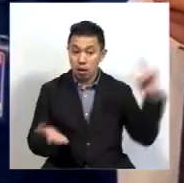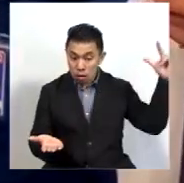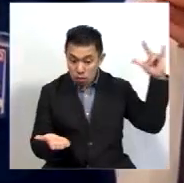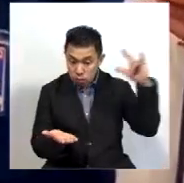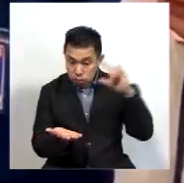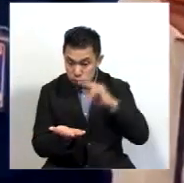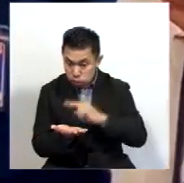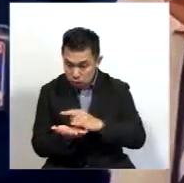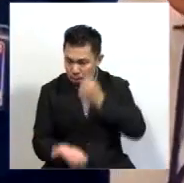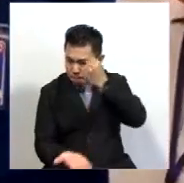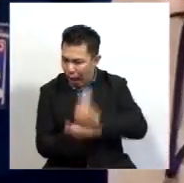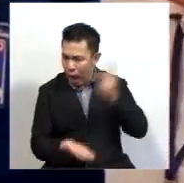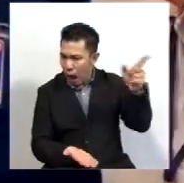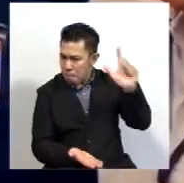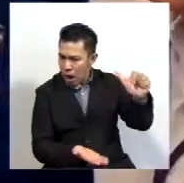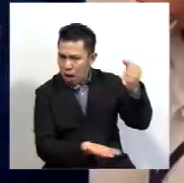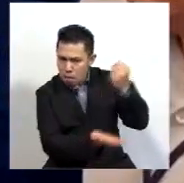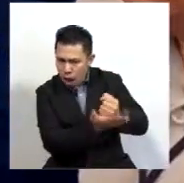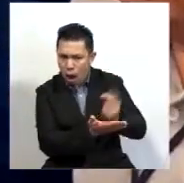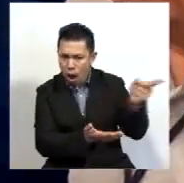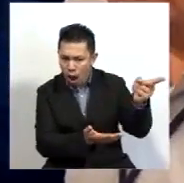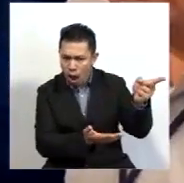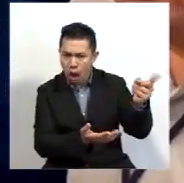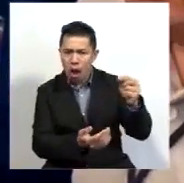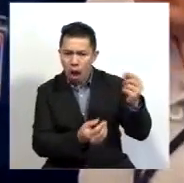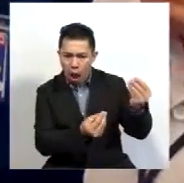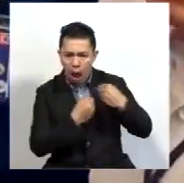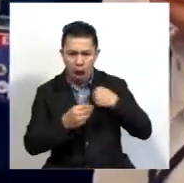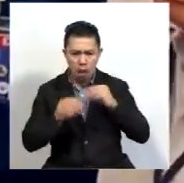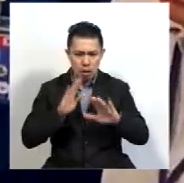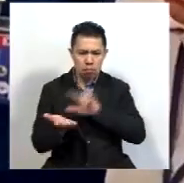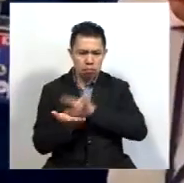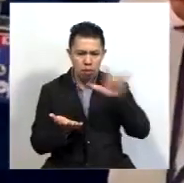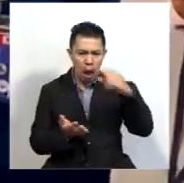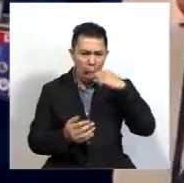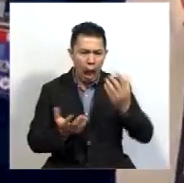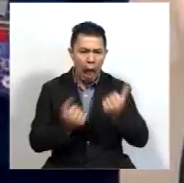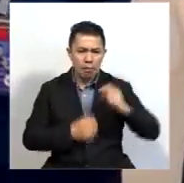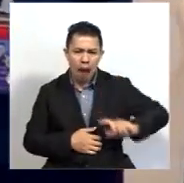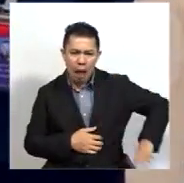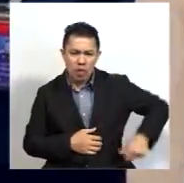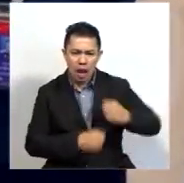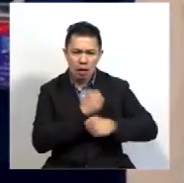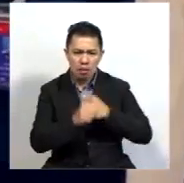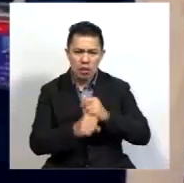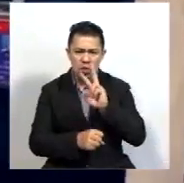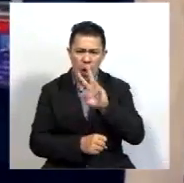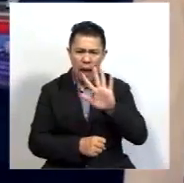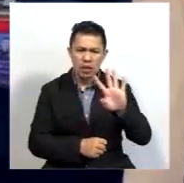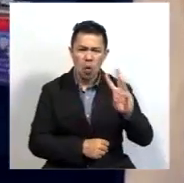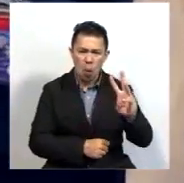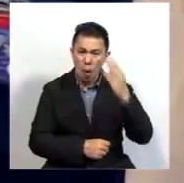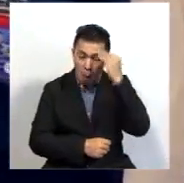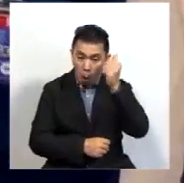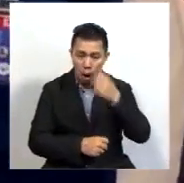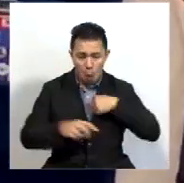างต้องยินดีอนุมัติก่อนขออย่าเพิ่งนำไปเปรียบเทียบกับการบินไปรับคนไทยในกัมพูชาเมื่อปี2546นะครับเพราะว่